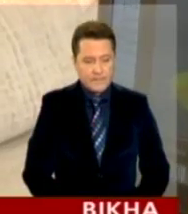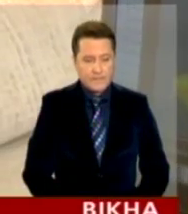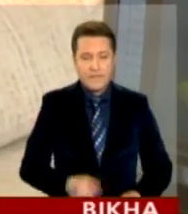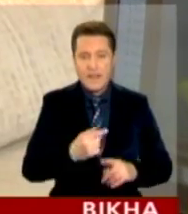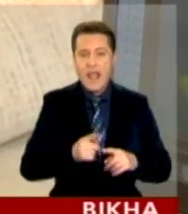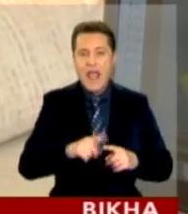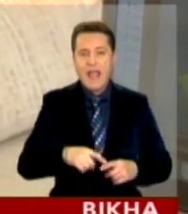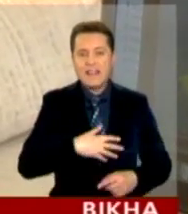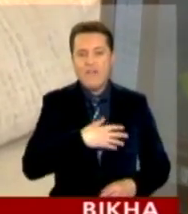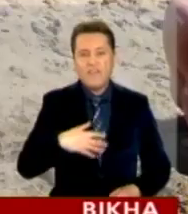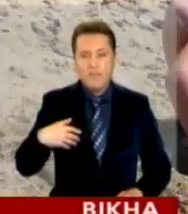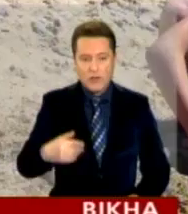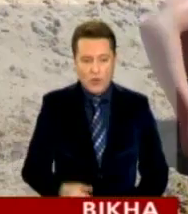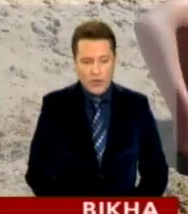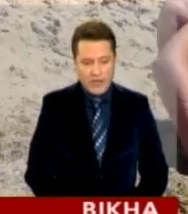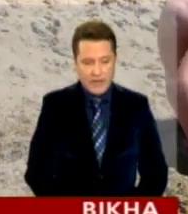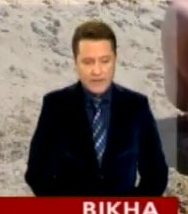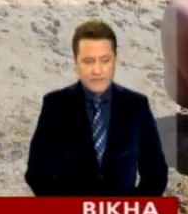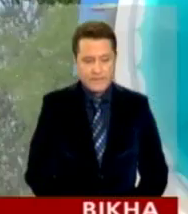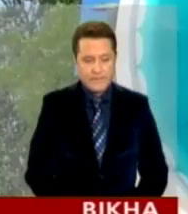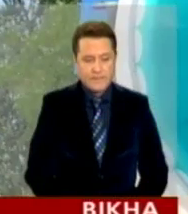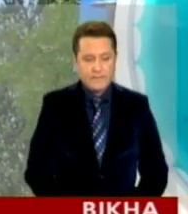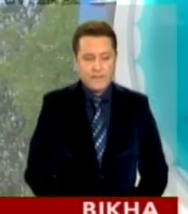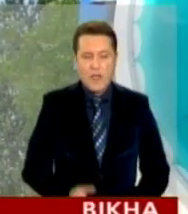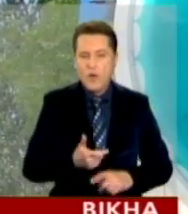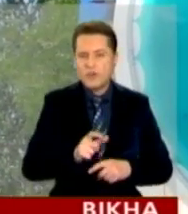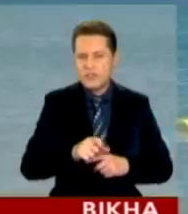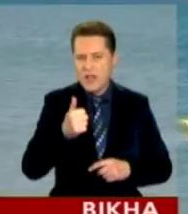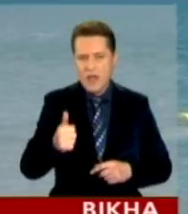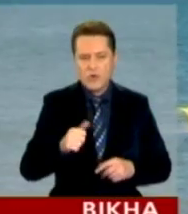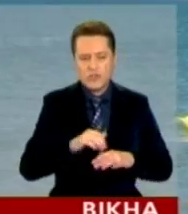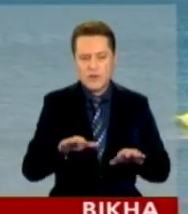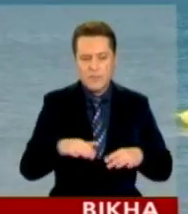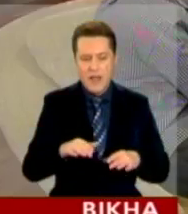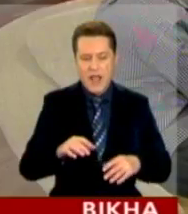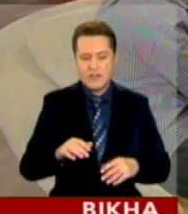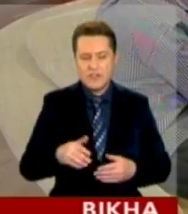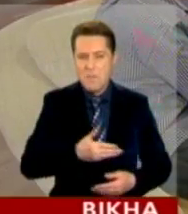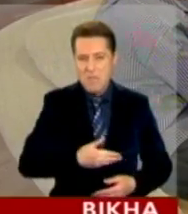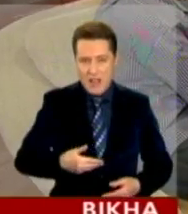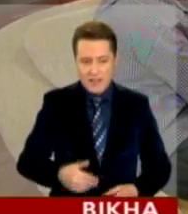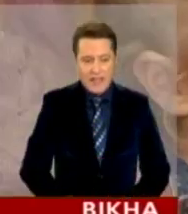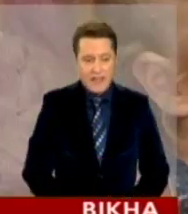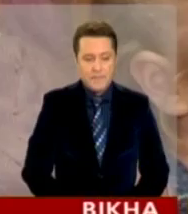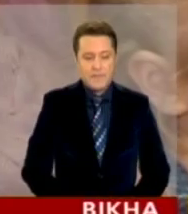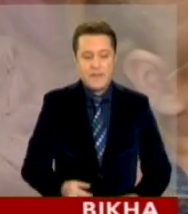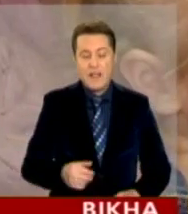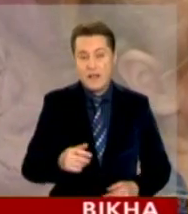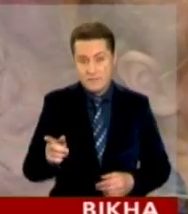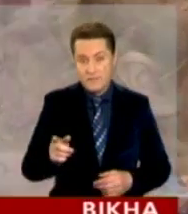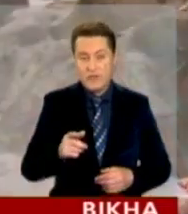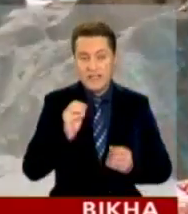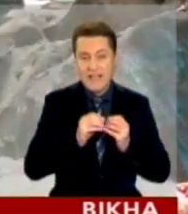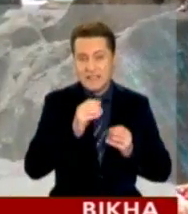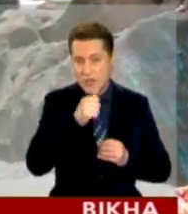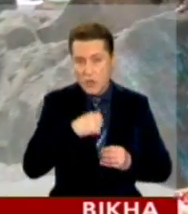Это Евпатория, Заозерная. Таранья, очень, наверное, чистый пляж, очень один из лучших. Мелкий, один из лучших. Семья Плоскунек з-під Києва 10 років